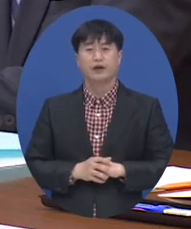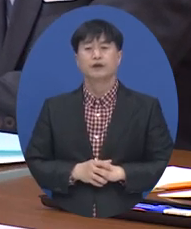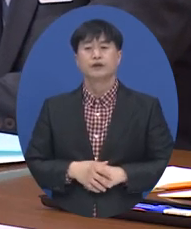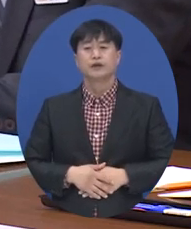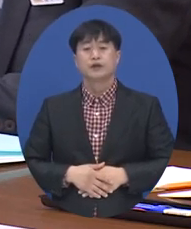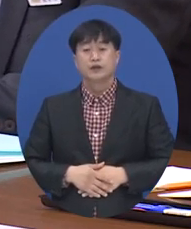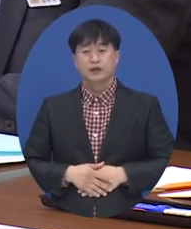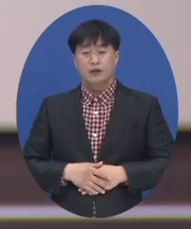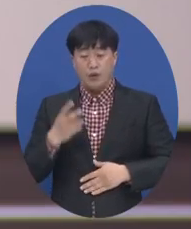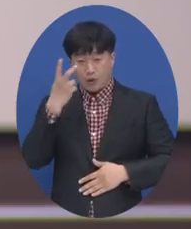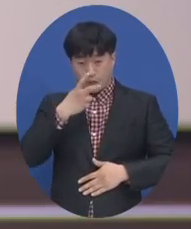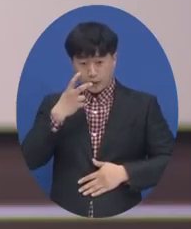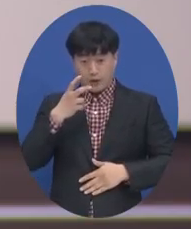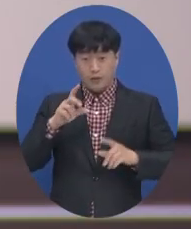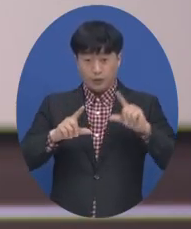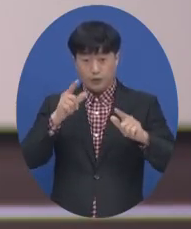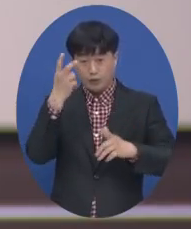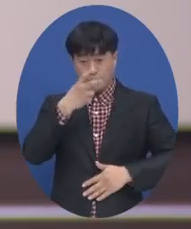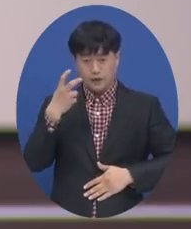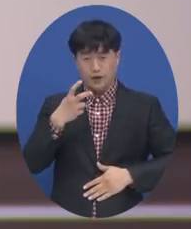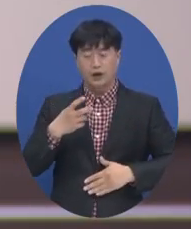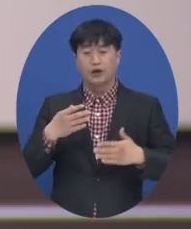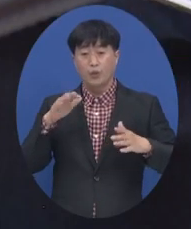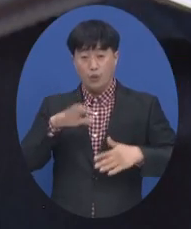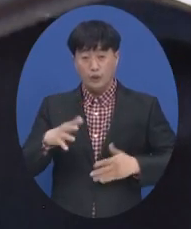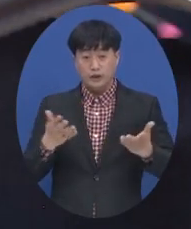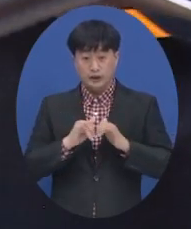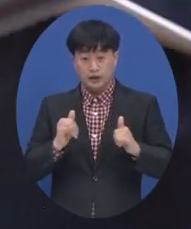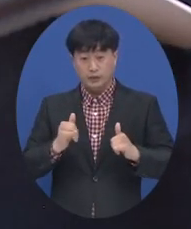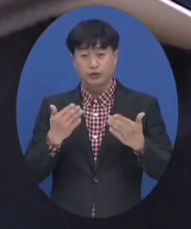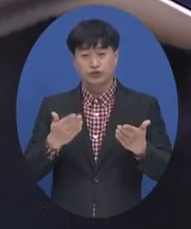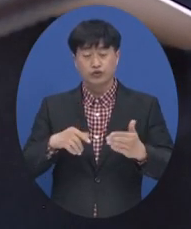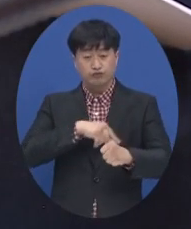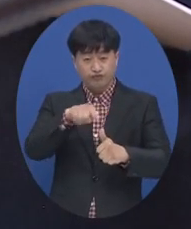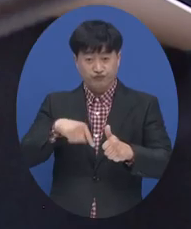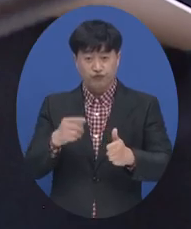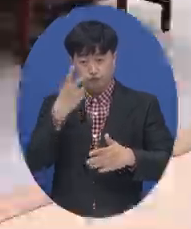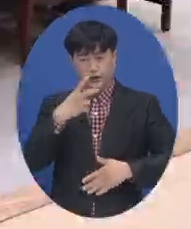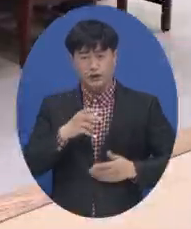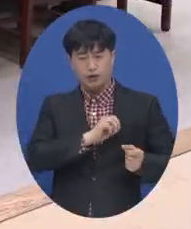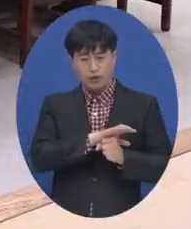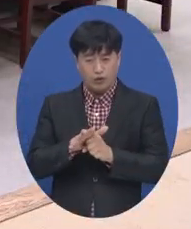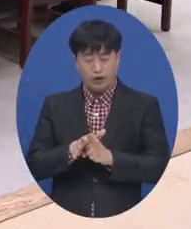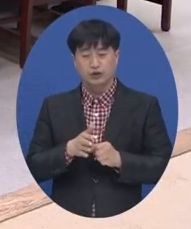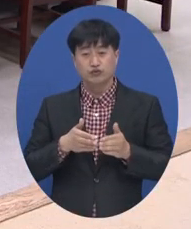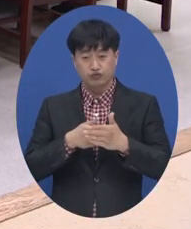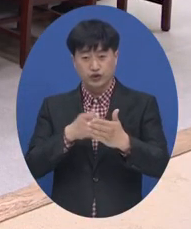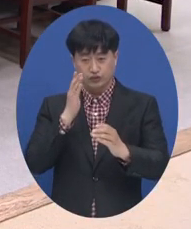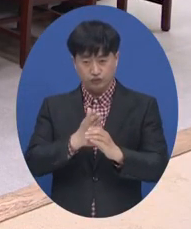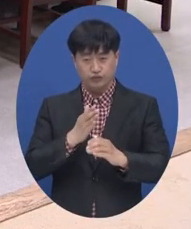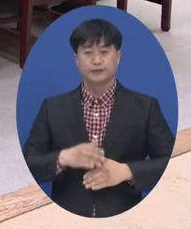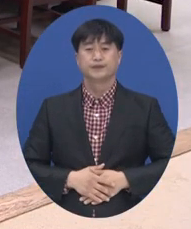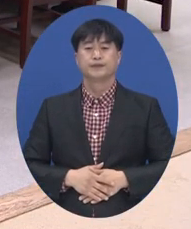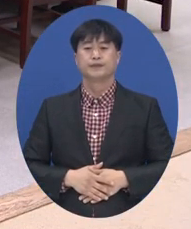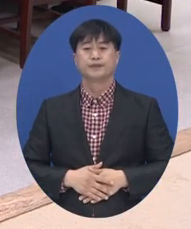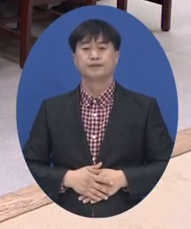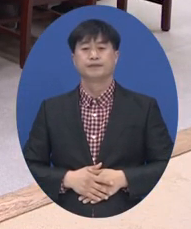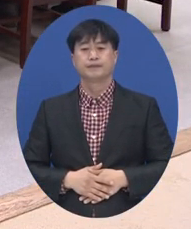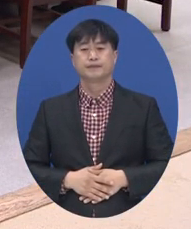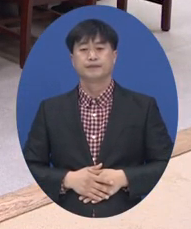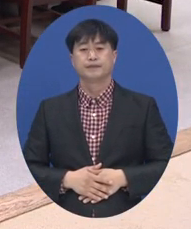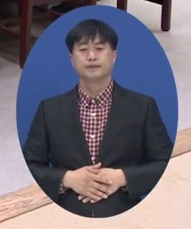위해 실태조사와 현장 노동자를 위한 휴게시설 개선 등 다양한 사업을 추진 중입니다. 경기 GTV 최창순입니다.